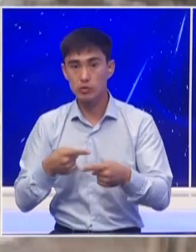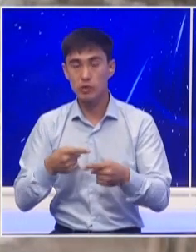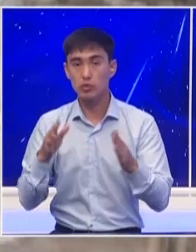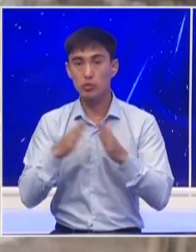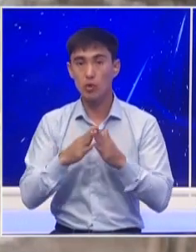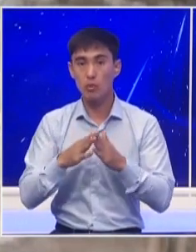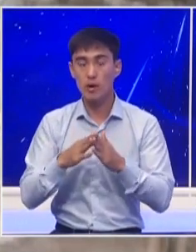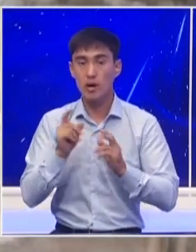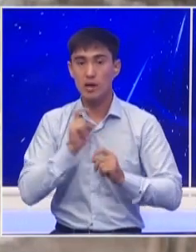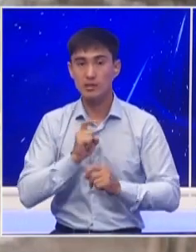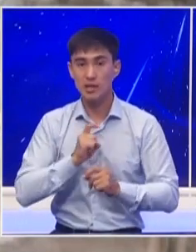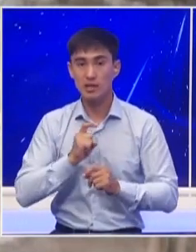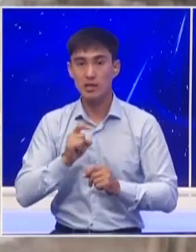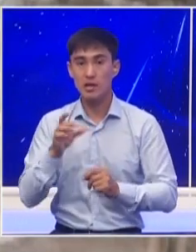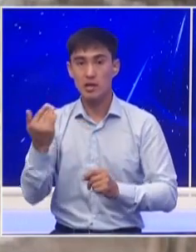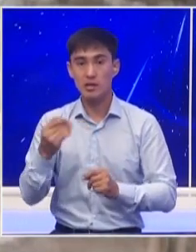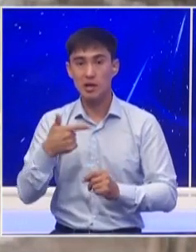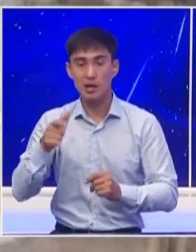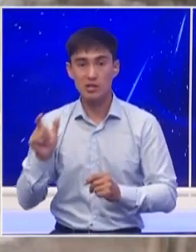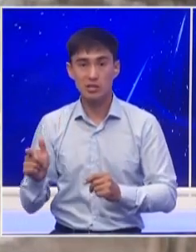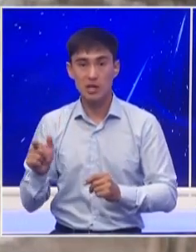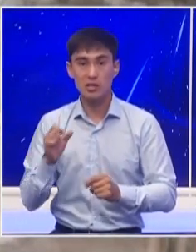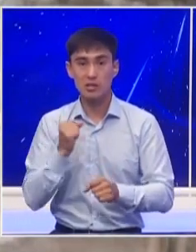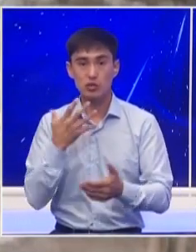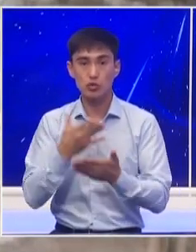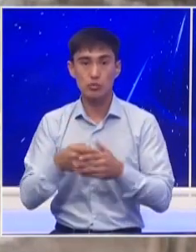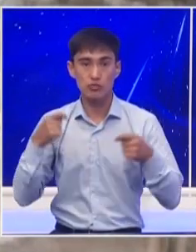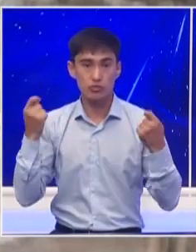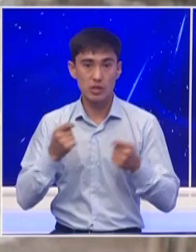дома работодателей, предприимчивая гражданка сыграла